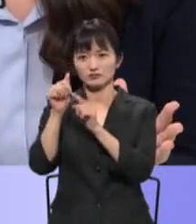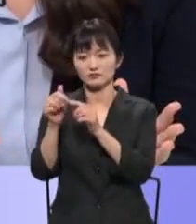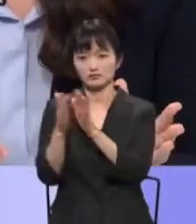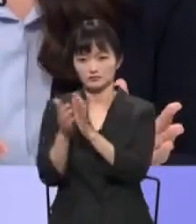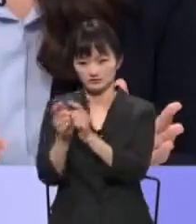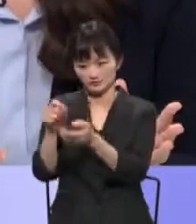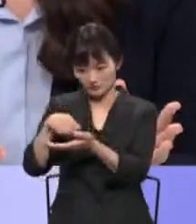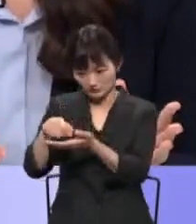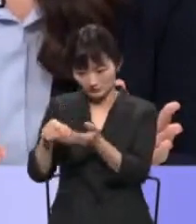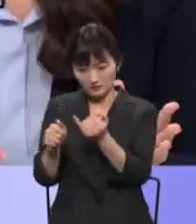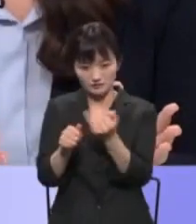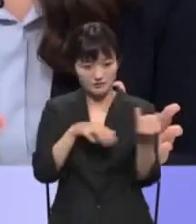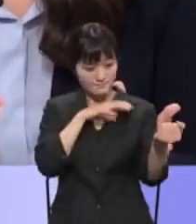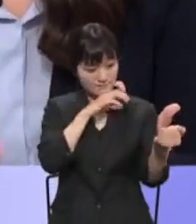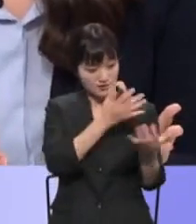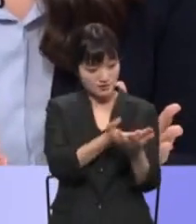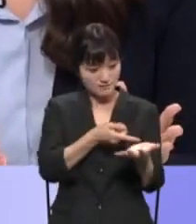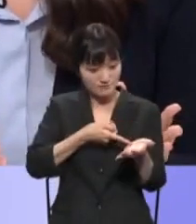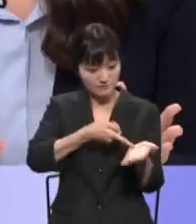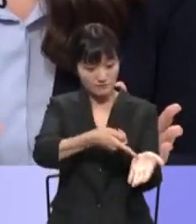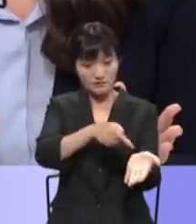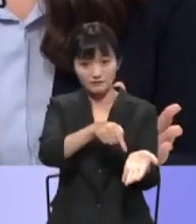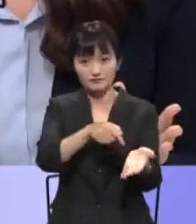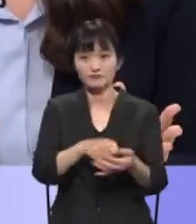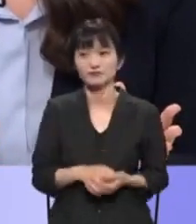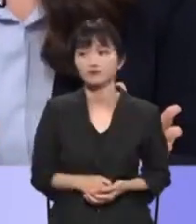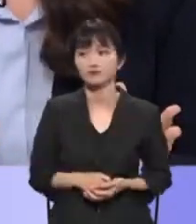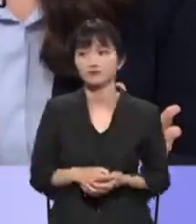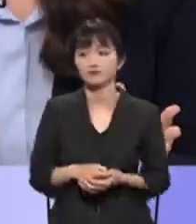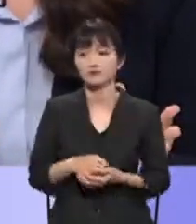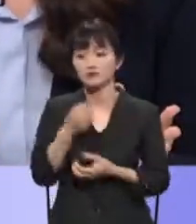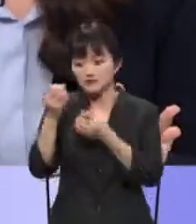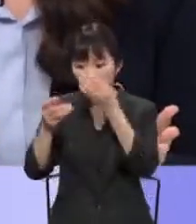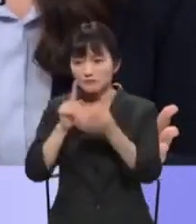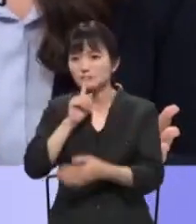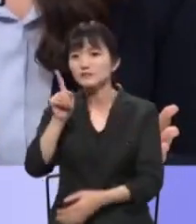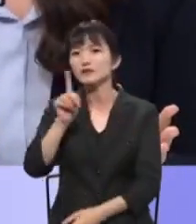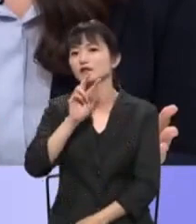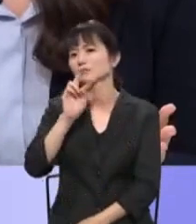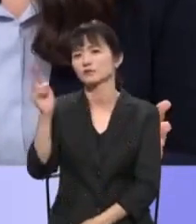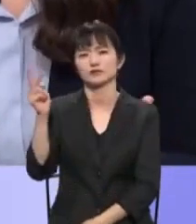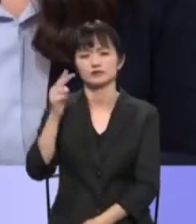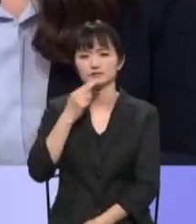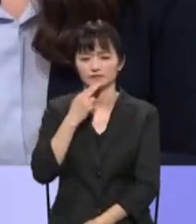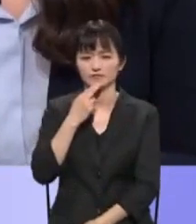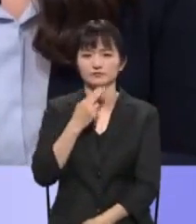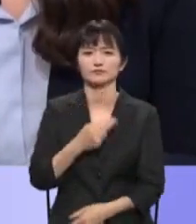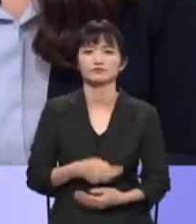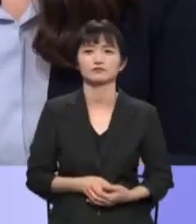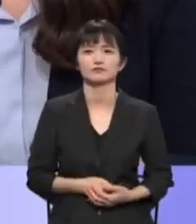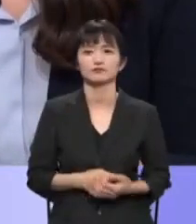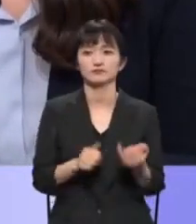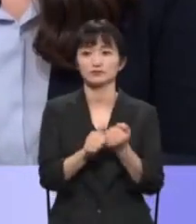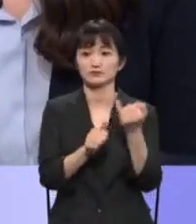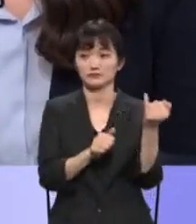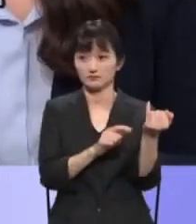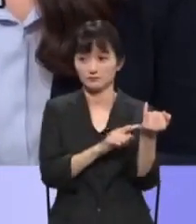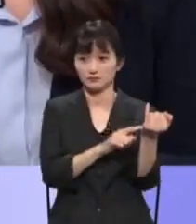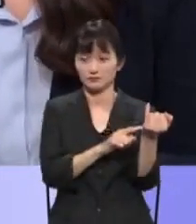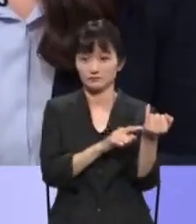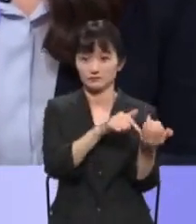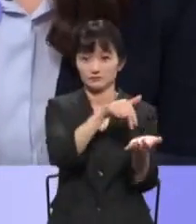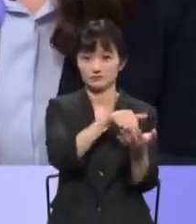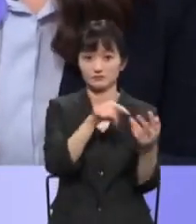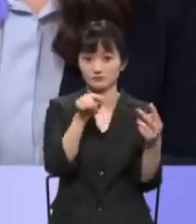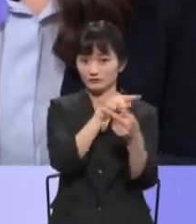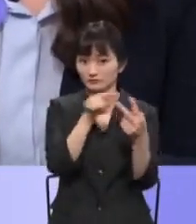편지와 부인의 탄원서가 등장을 했는데 결론적으로 보면 진술 번복은 없었다. 라는 겁니다. 그러다 보니까 이 부인의 입장에서는 둘중